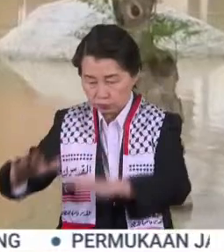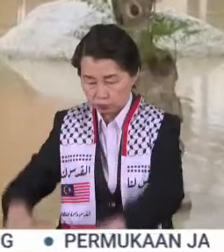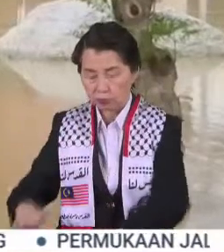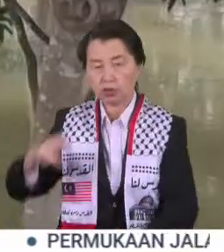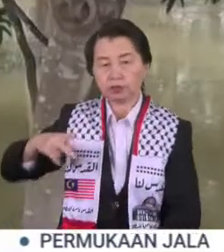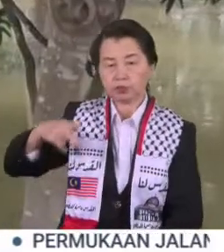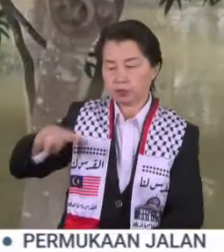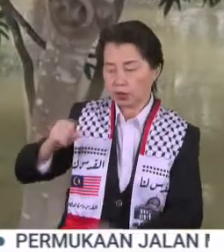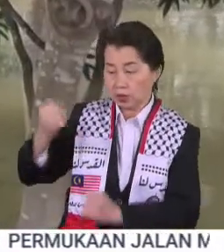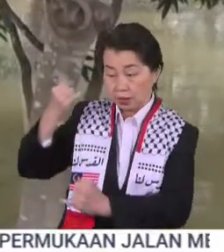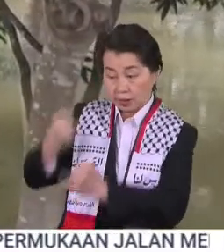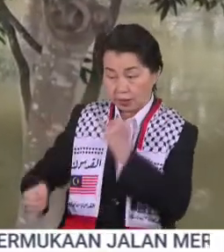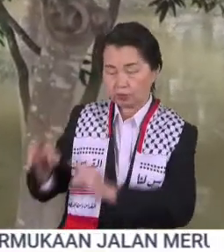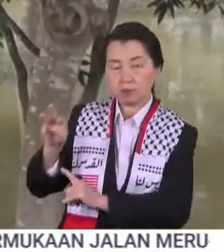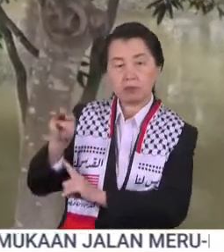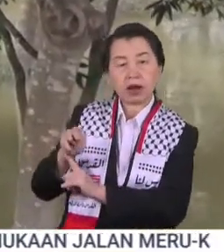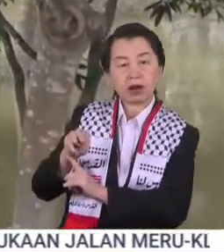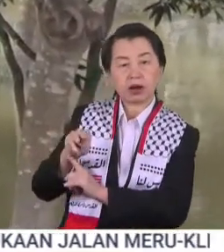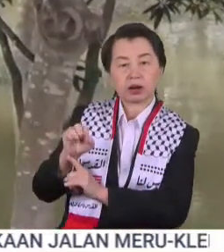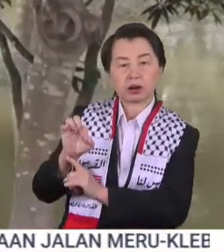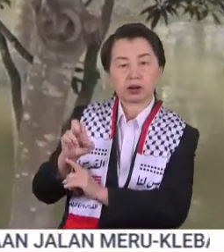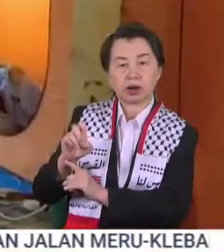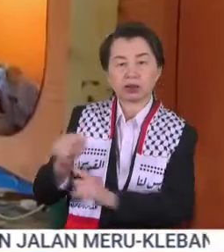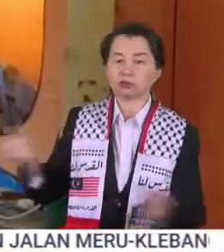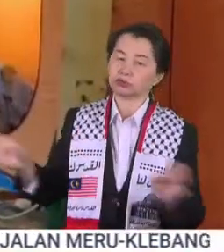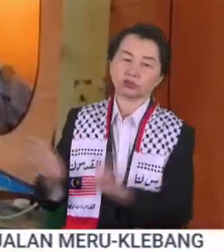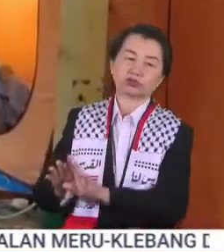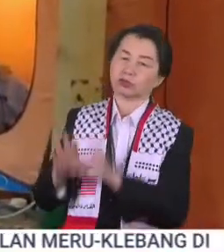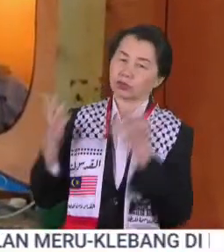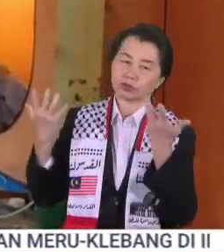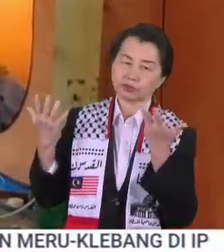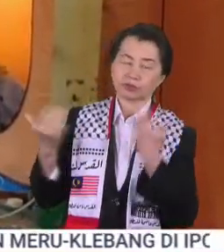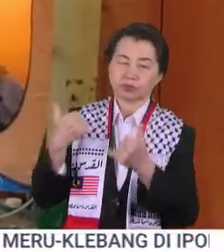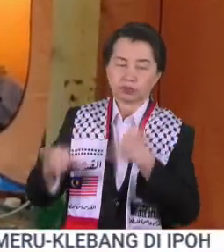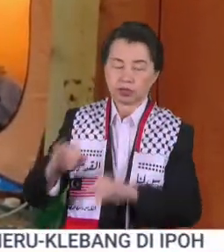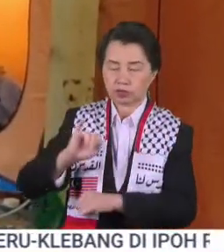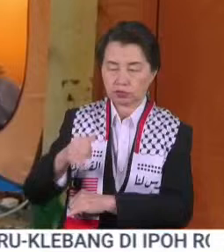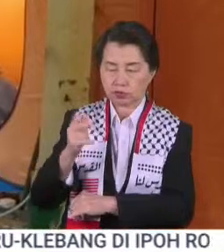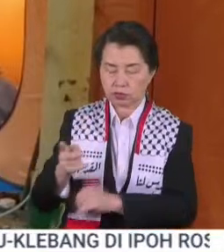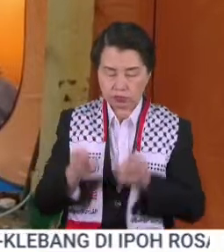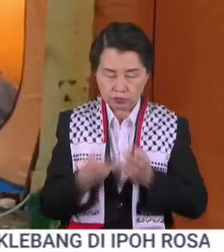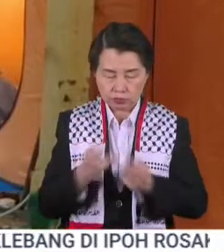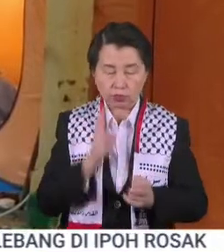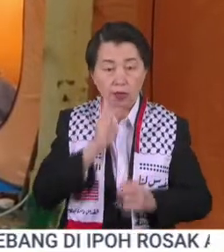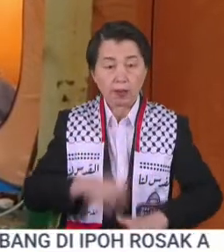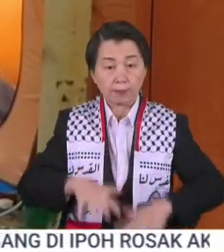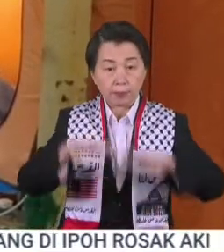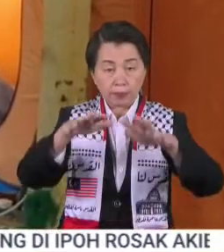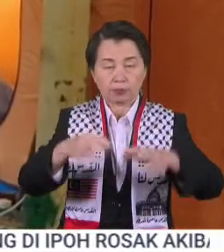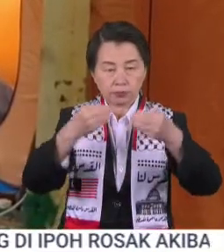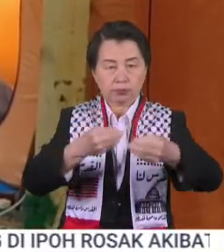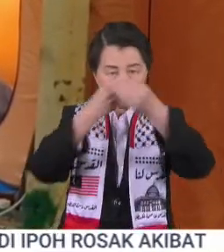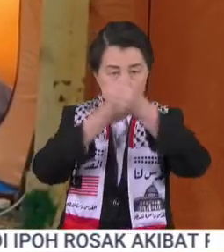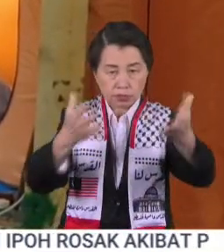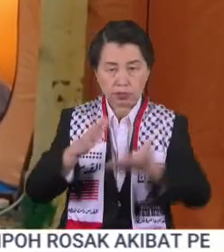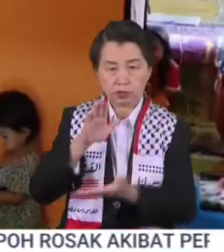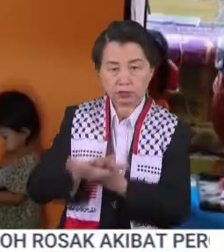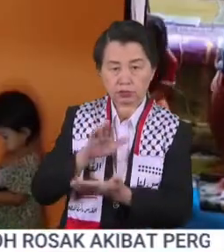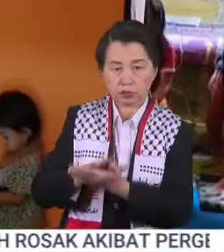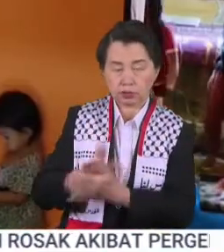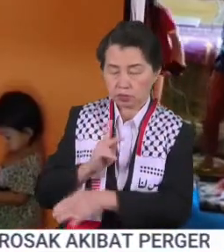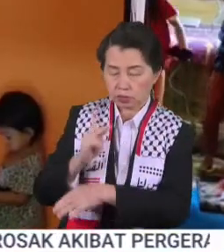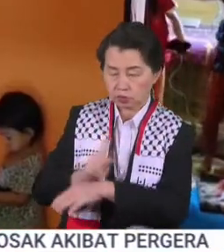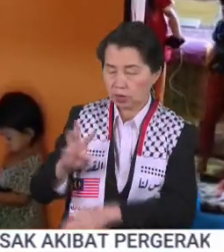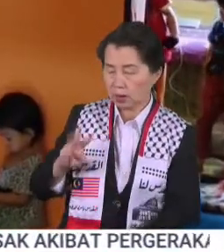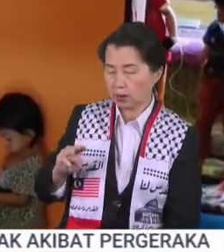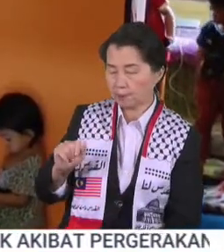PPS terakhir di Marang ditutup sepenuhnya. Sekretariat Jawatankuasa Pengurusan Bencana Negeri memaklumkan Sekolah Menengah